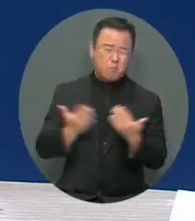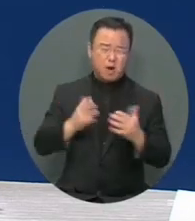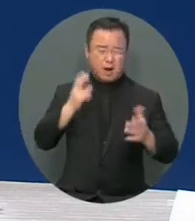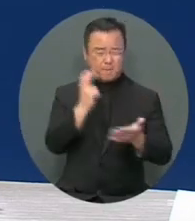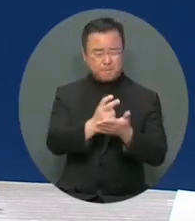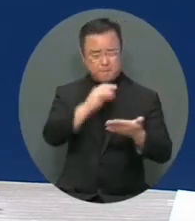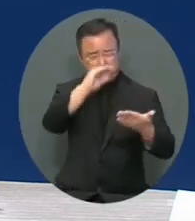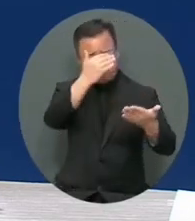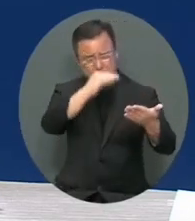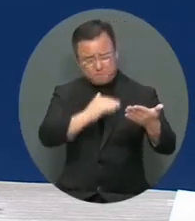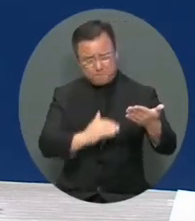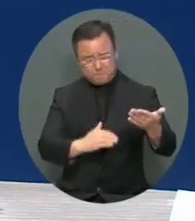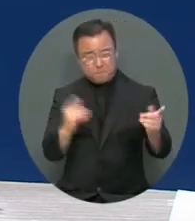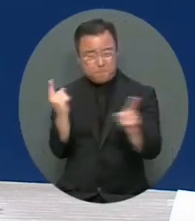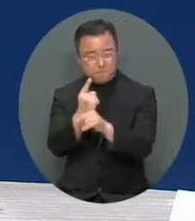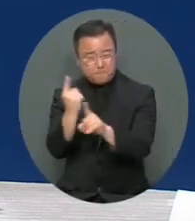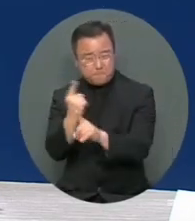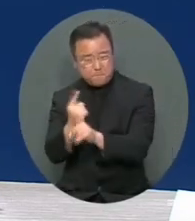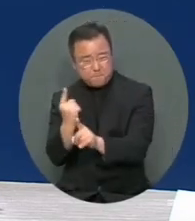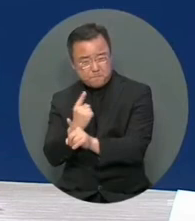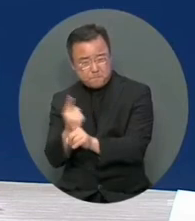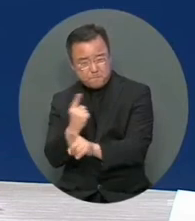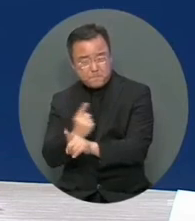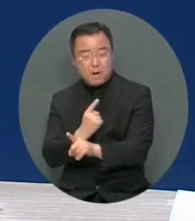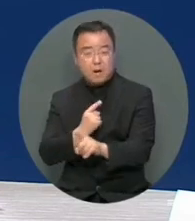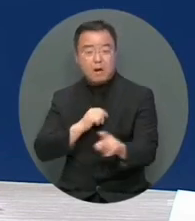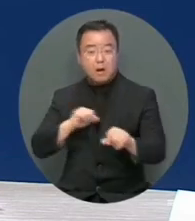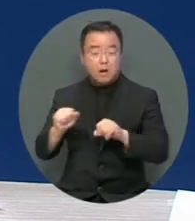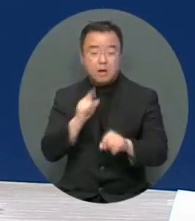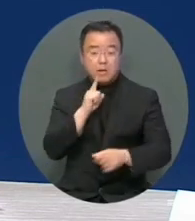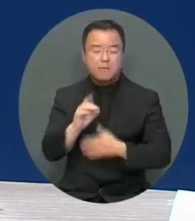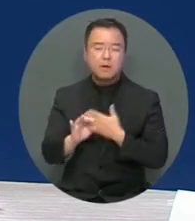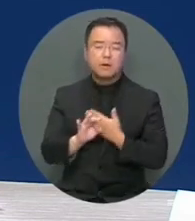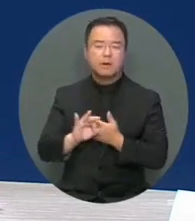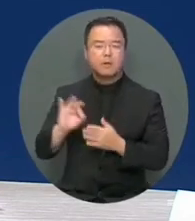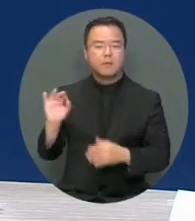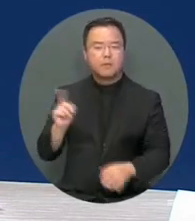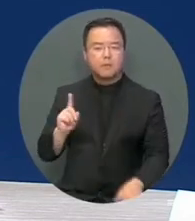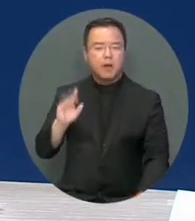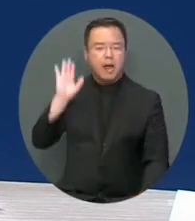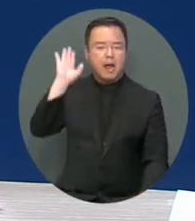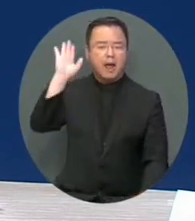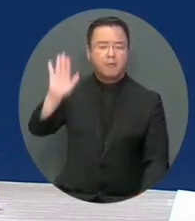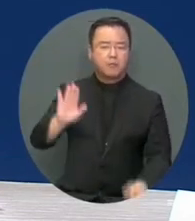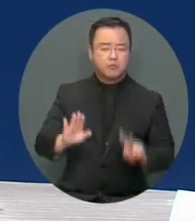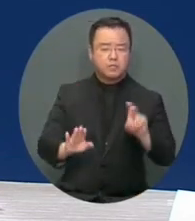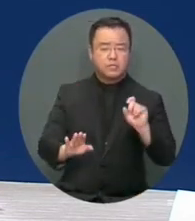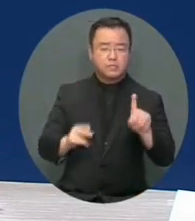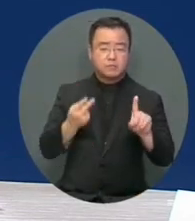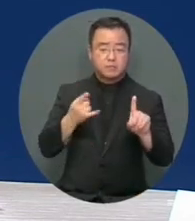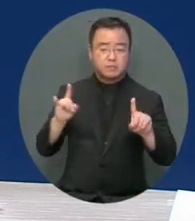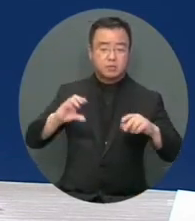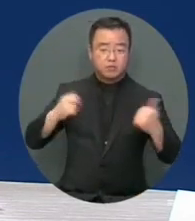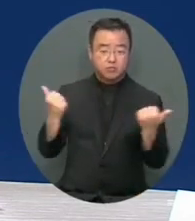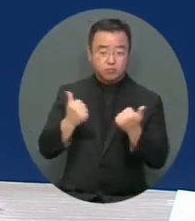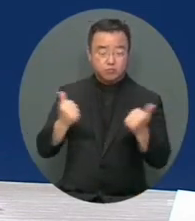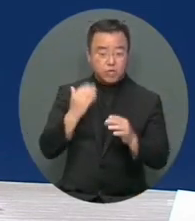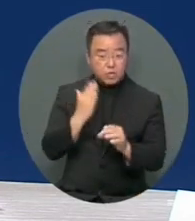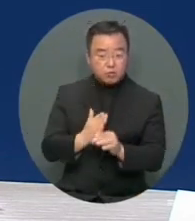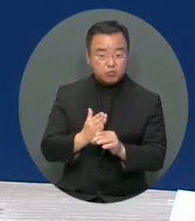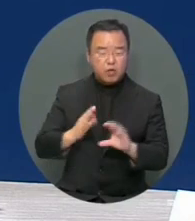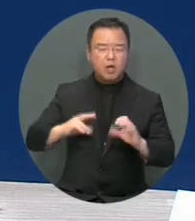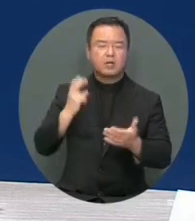전문을 포함하여 모든 걸 다 거치겠다는 식으로 접근하면 앞으로 21대 국회 임기 내에는